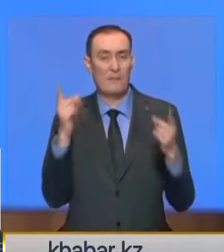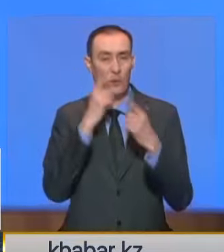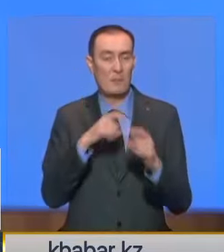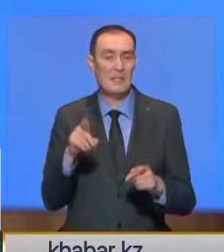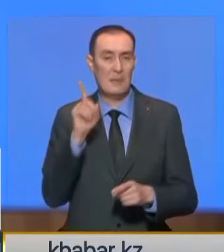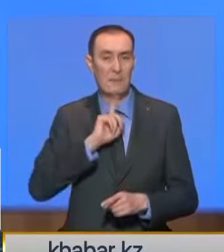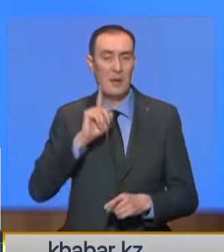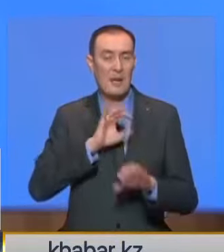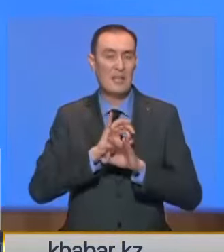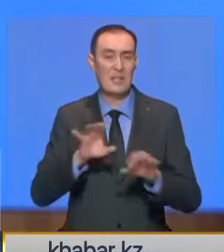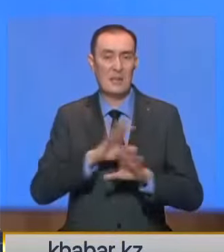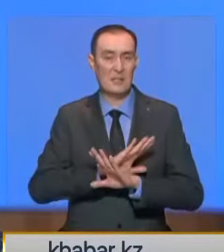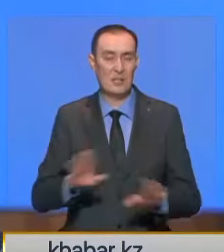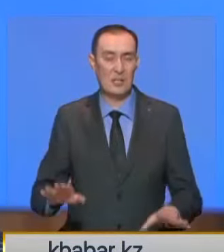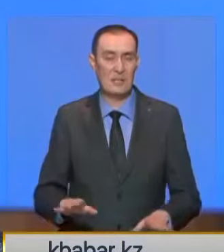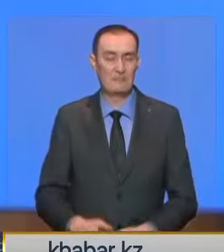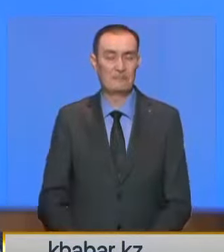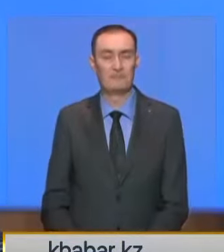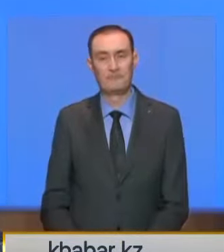интересах следствия разглашению не подлежит.